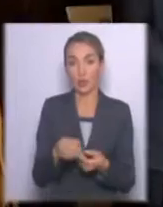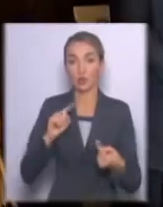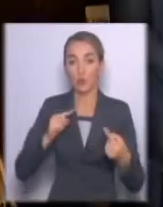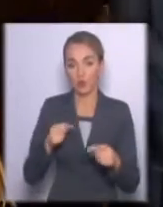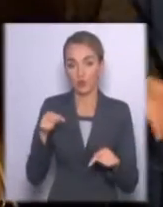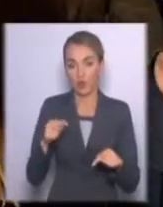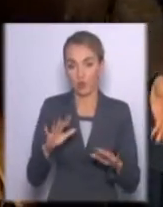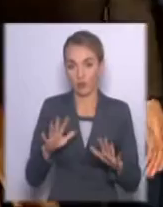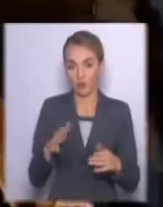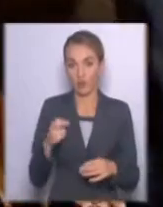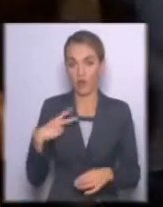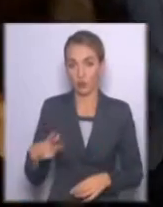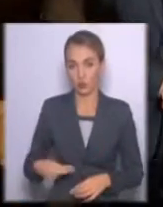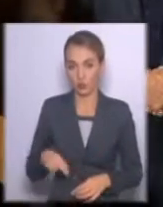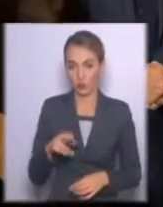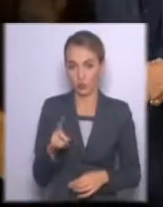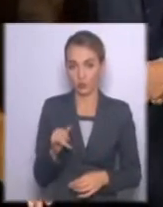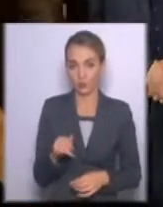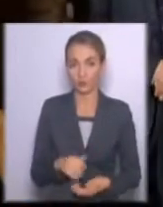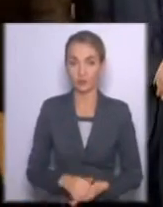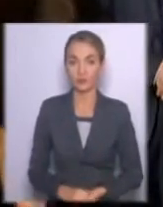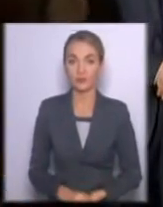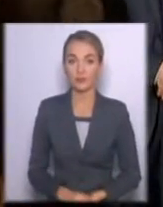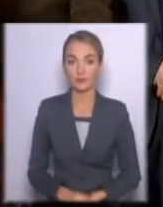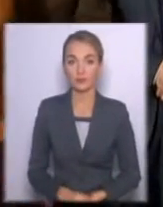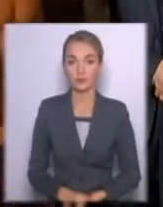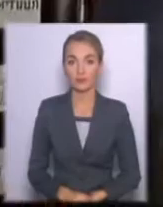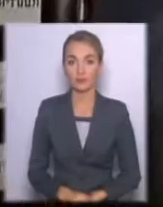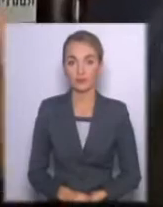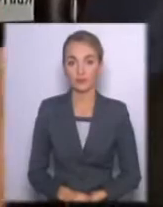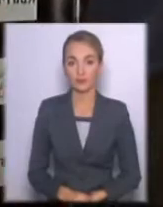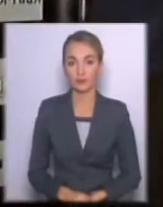даному випадку французу Дуду Енгумбу.